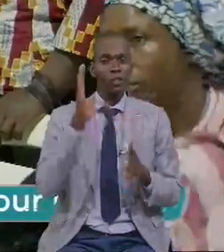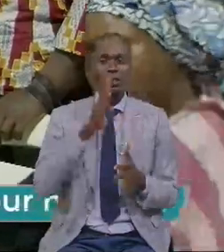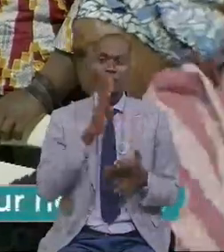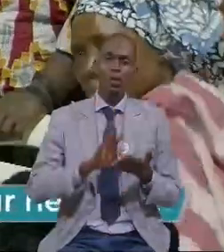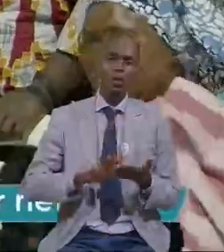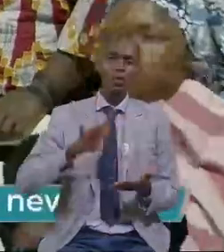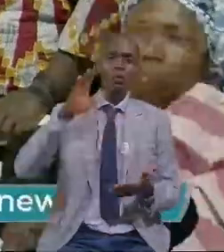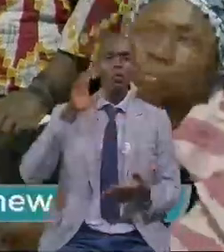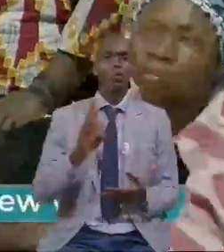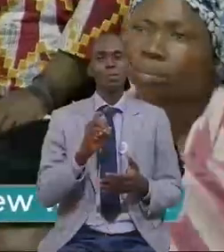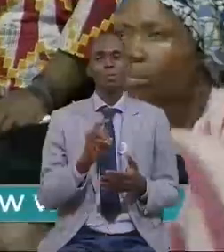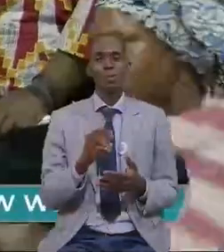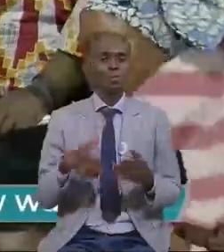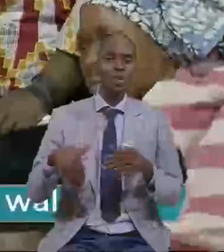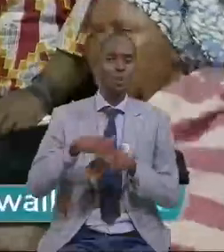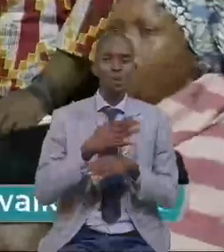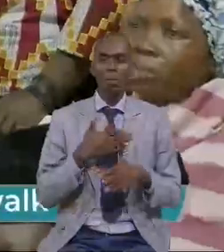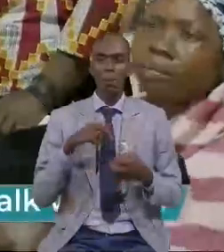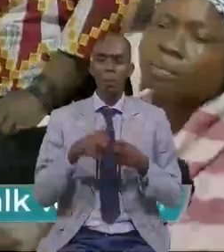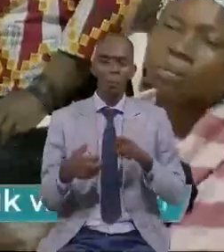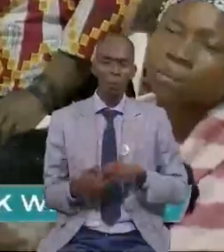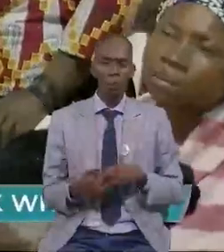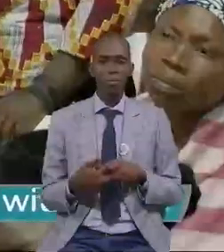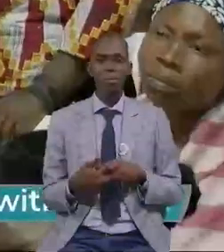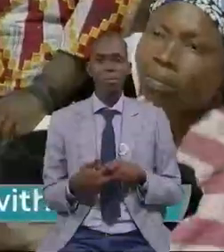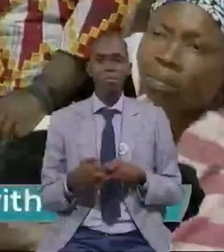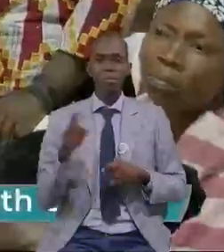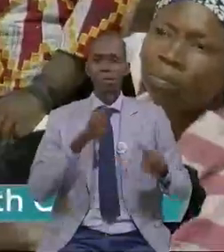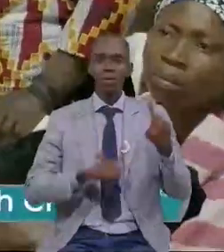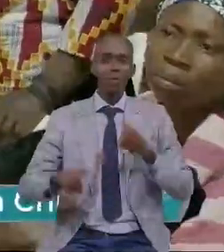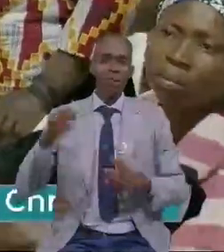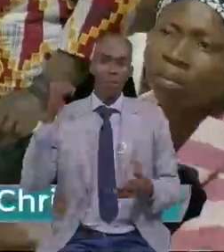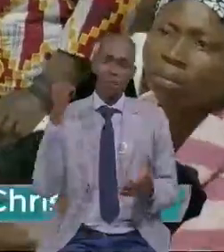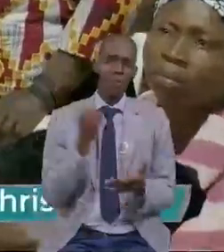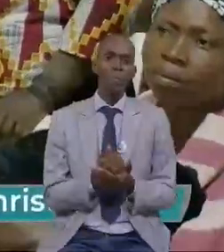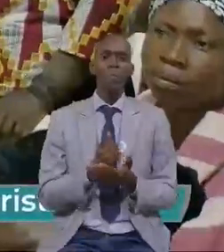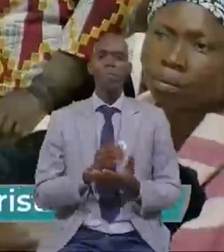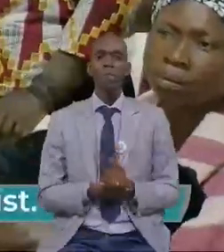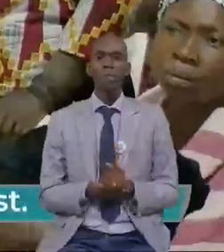glorifié sur mes problèmes. Il faut le dire, amen.